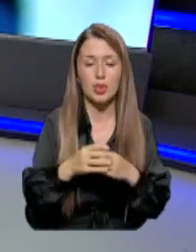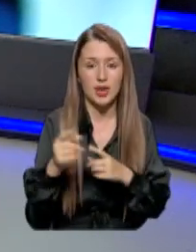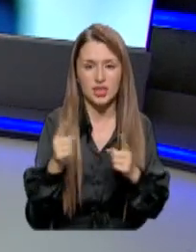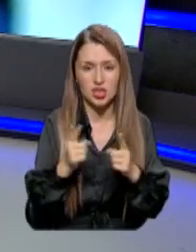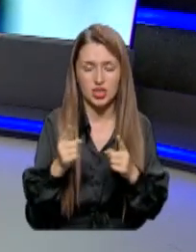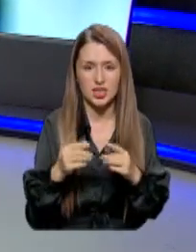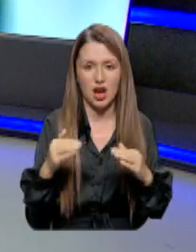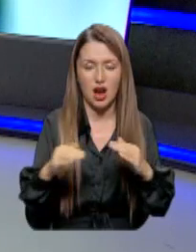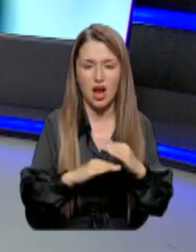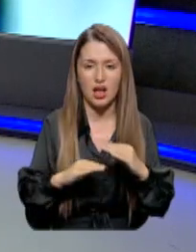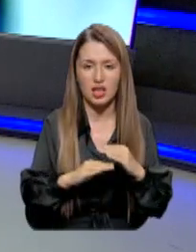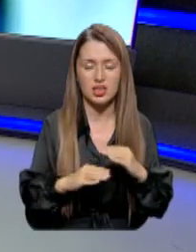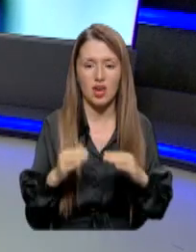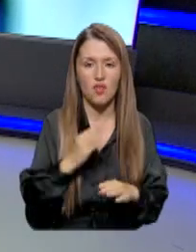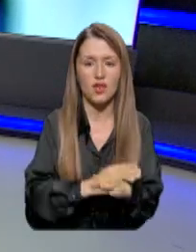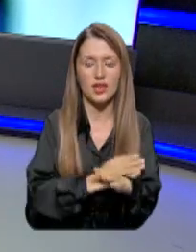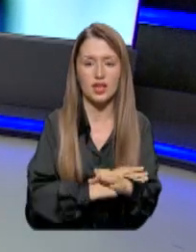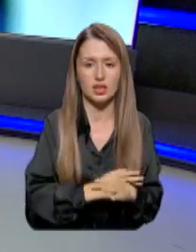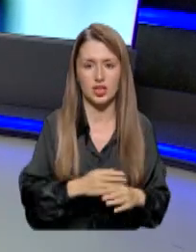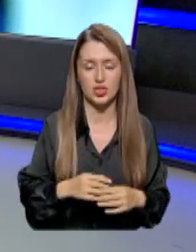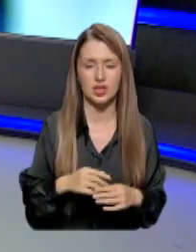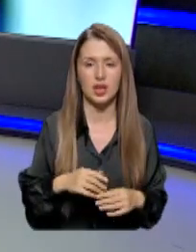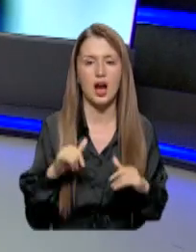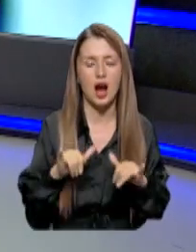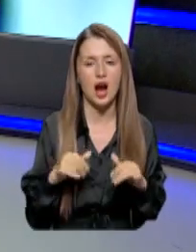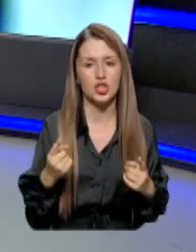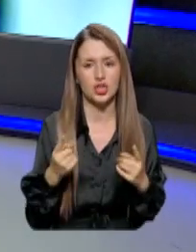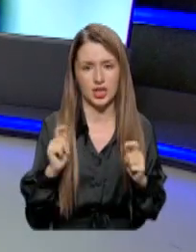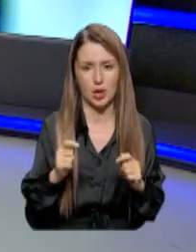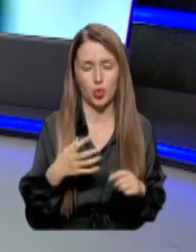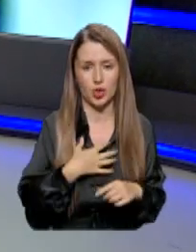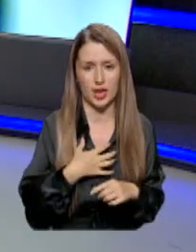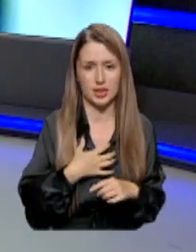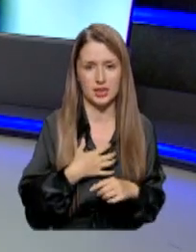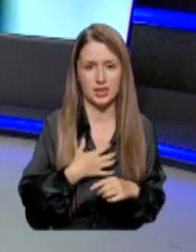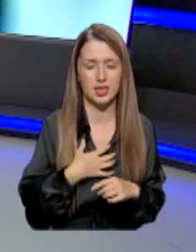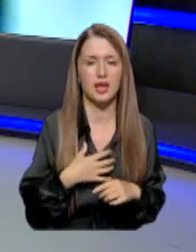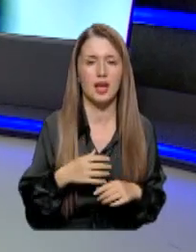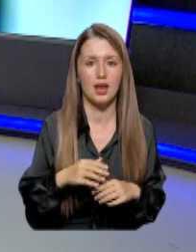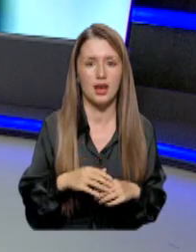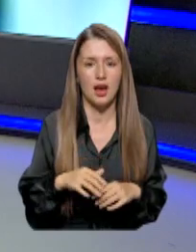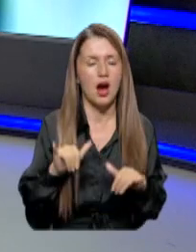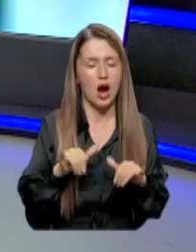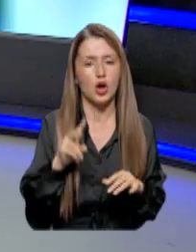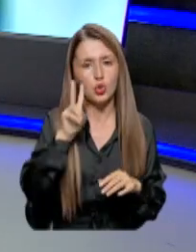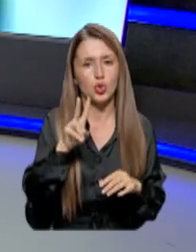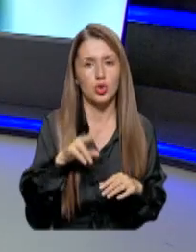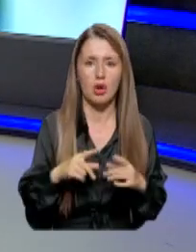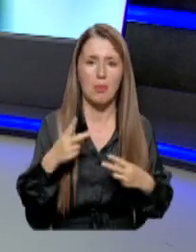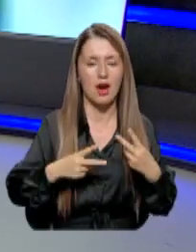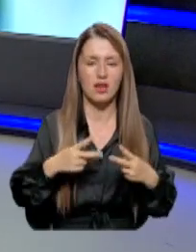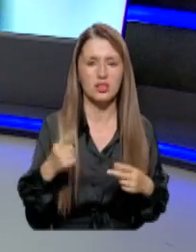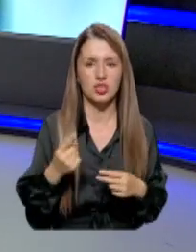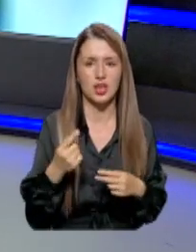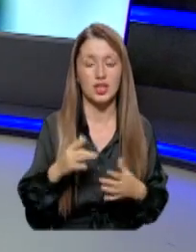alt tarafta, vatandaşta, yurttaşta aynı şeyi yapıyor. Kendisinde hak görüyor bazı şeyleri. Cezalar